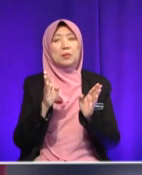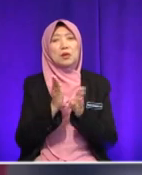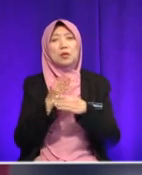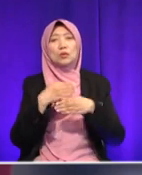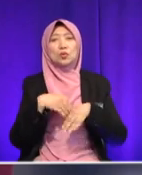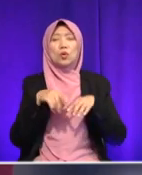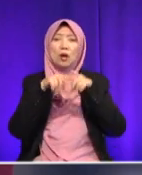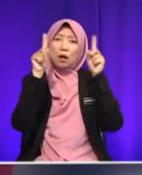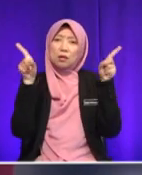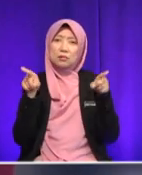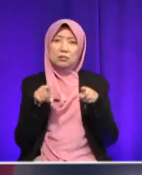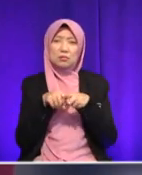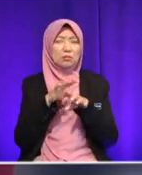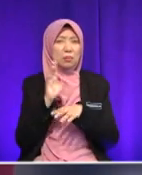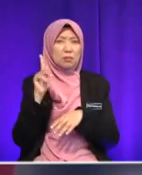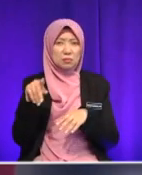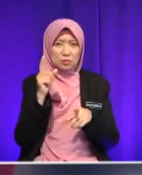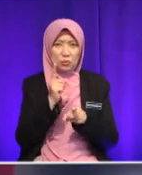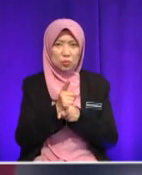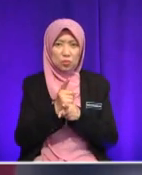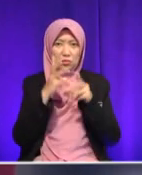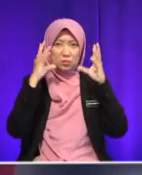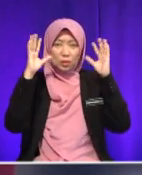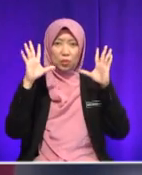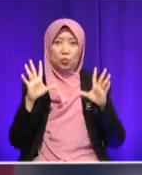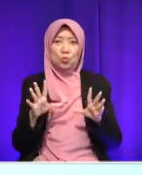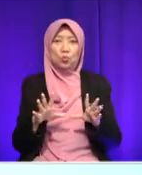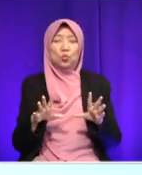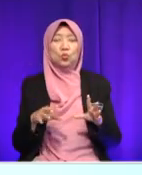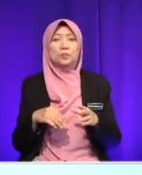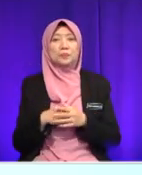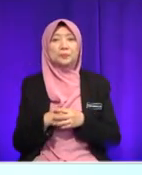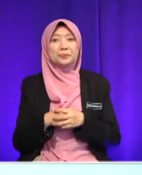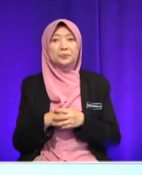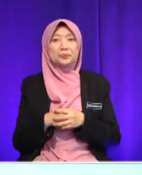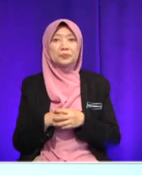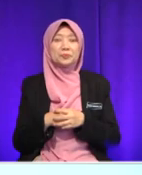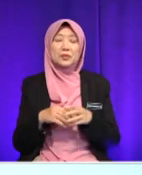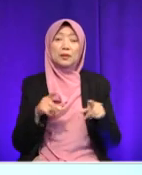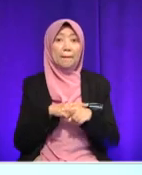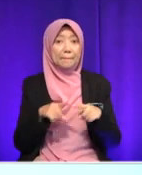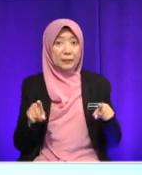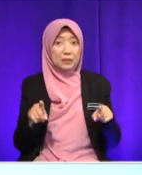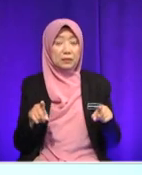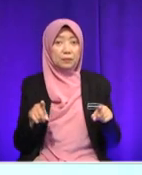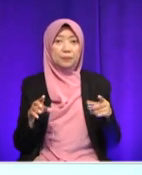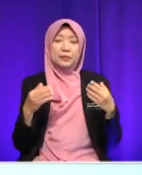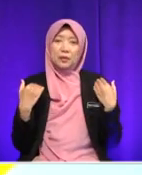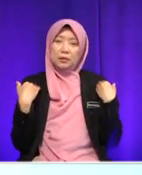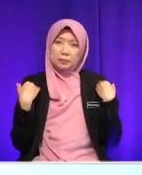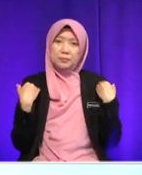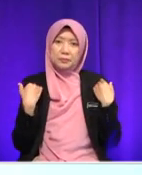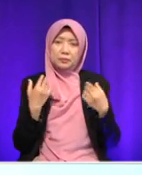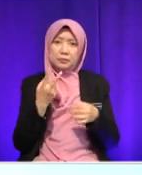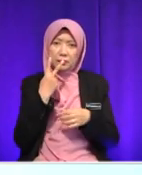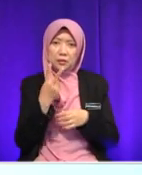saya pun tak pastilah betul ke saya buat ni Cikgu. Sebenarnya dah hampir betul dah Nisa. Oh ya ke? Tapi kan Nisa, Nisa ada perasan tak? Bila